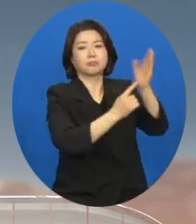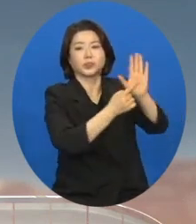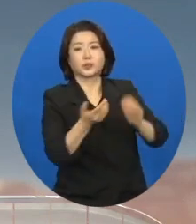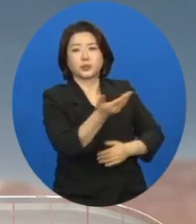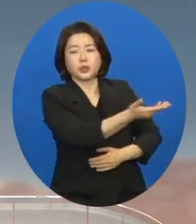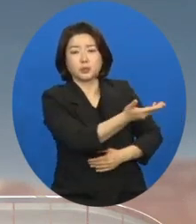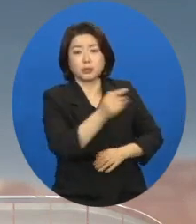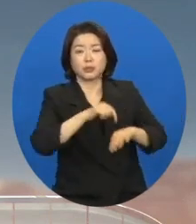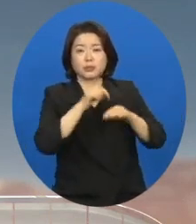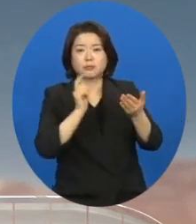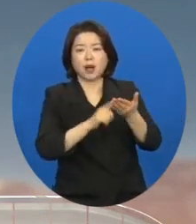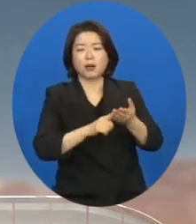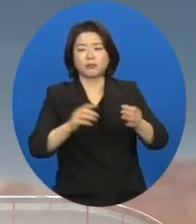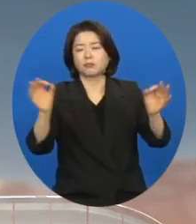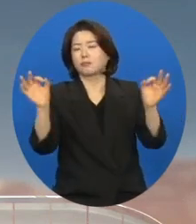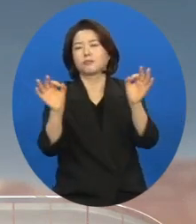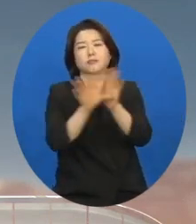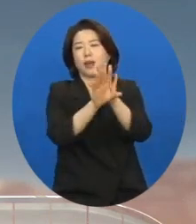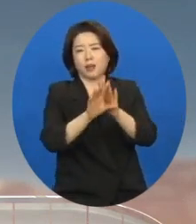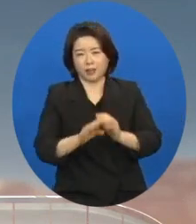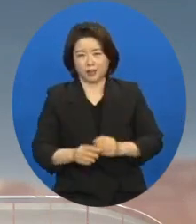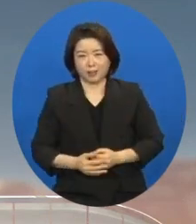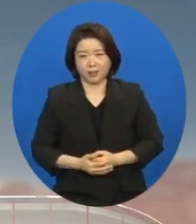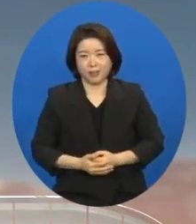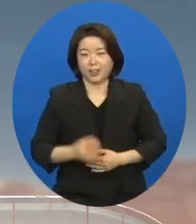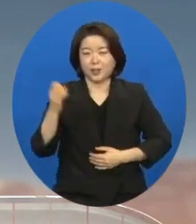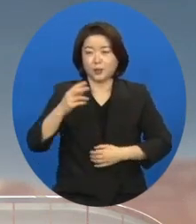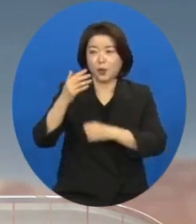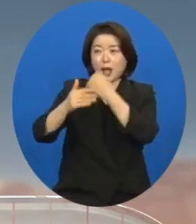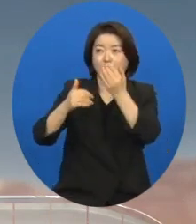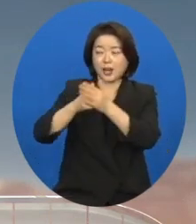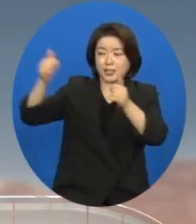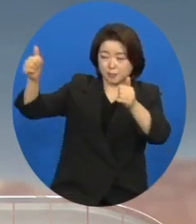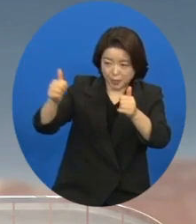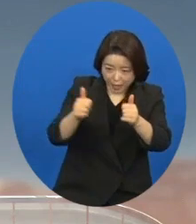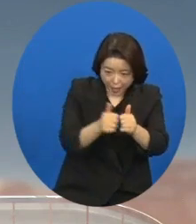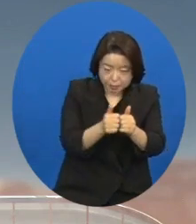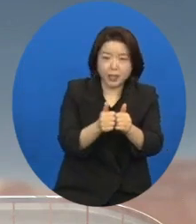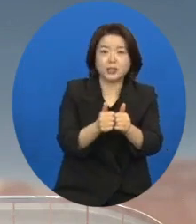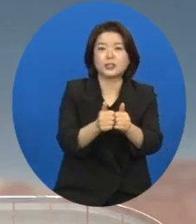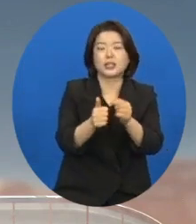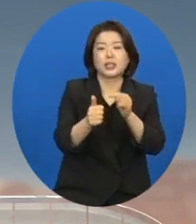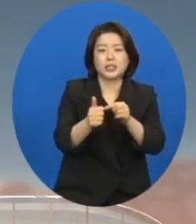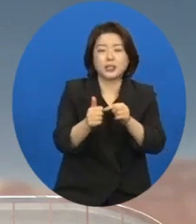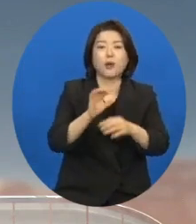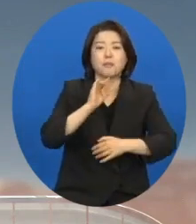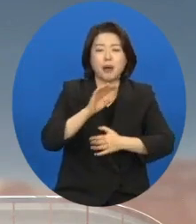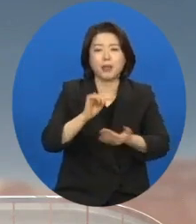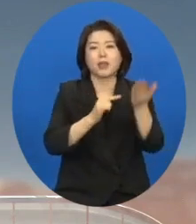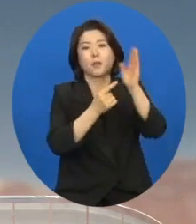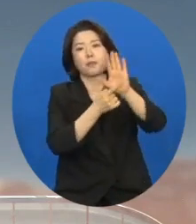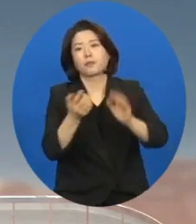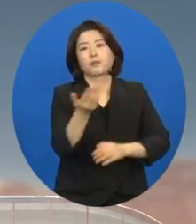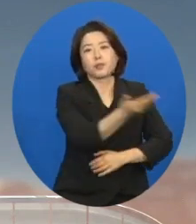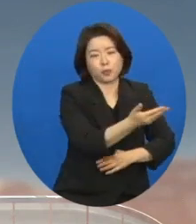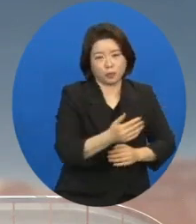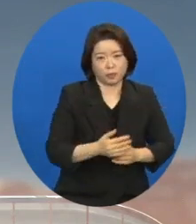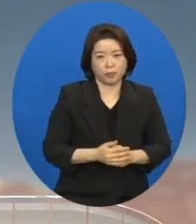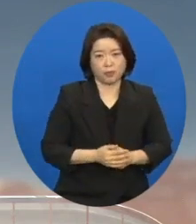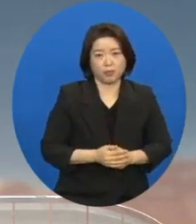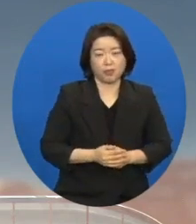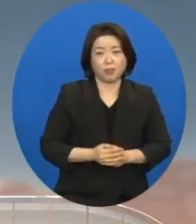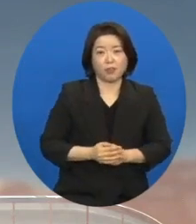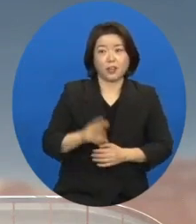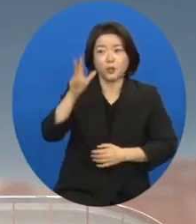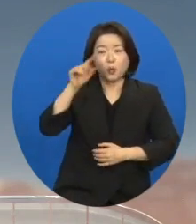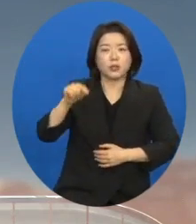없애는 것이죠. 그리고 하나님이 함께 하신다라는 것만 드러내는 겁니다. 자, 이 여호수아가 이것을 어디서 배웠을까요?